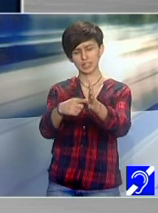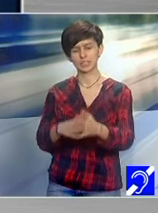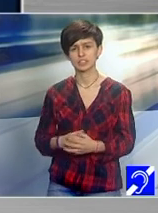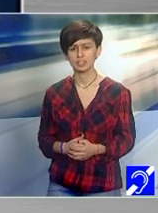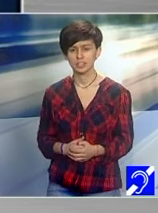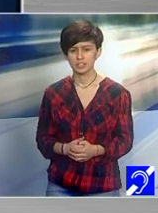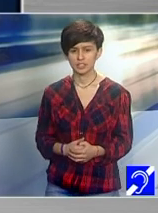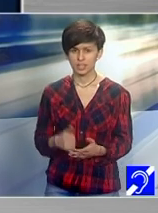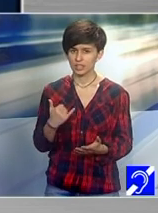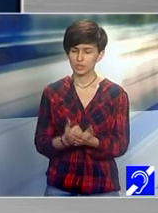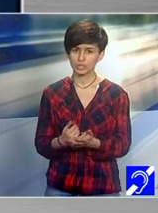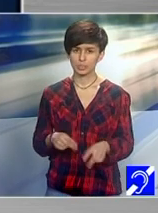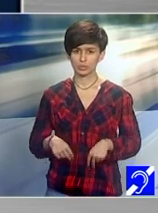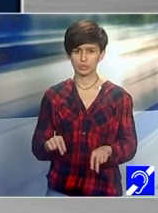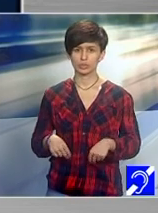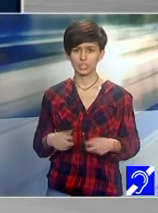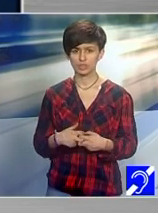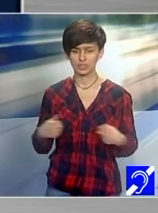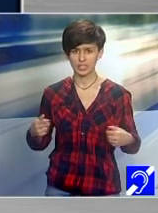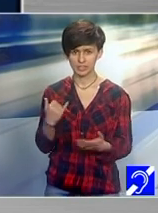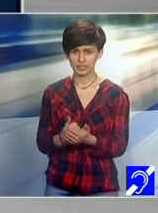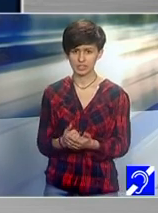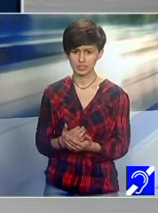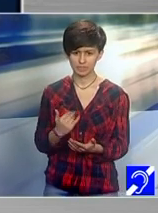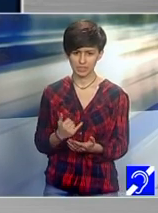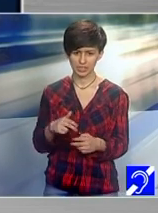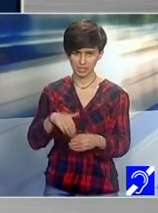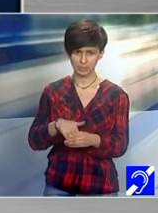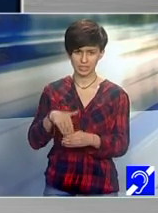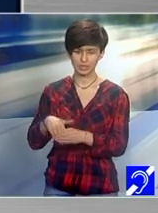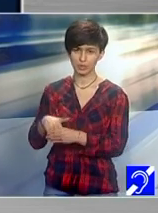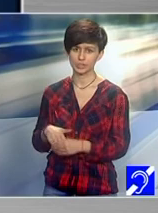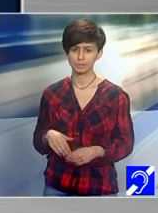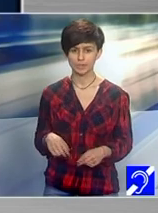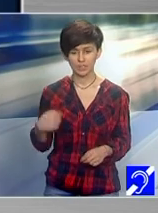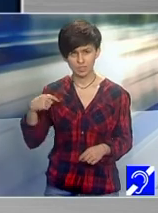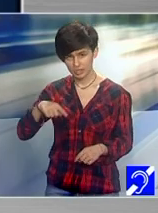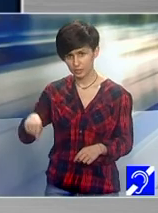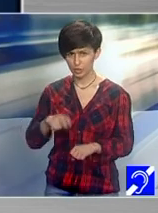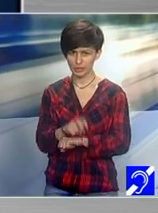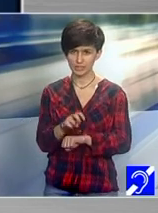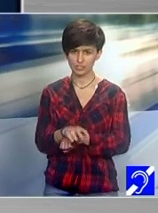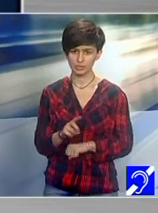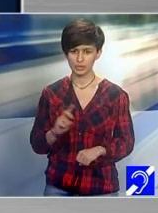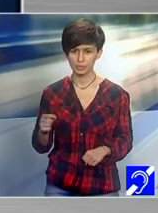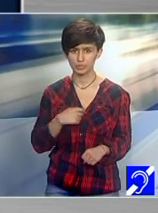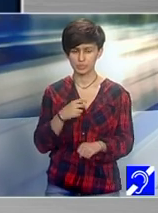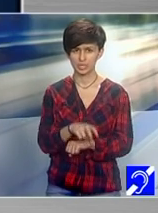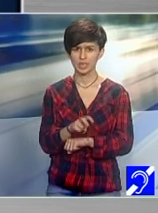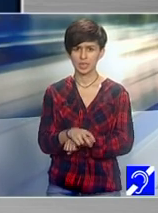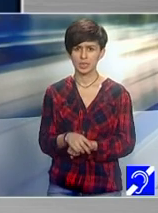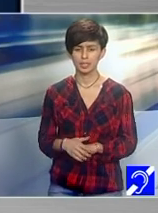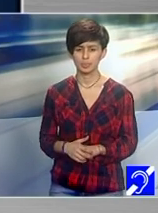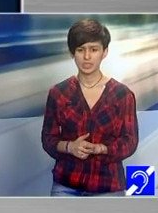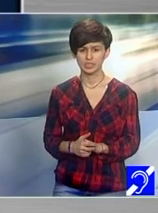doar consultativ, fără drept de vot. Noi participăm la acele consilii, ascultăm ce se întâmplă acolo, nu putem interveni, nu putem participa, deoarece noi merem